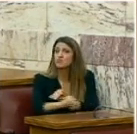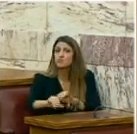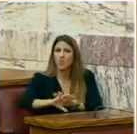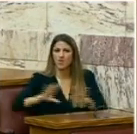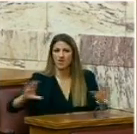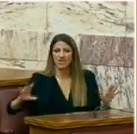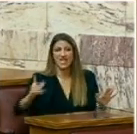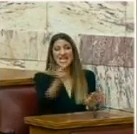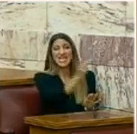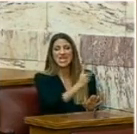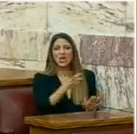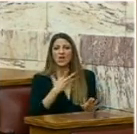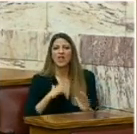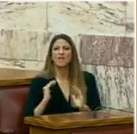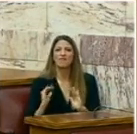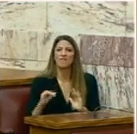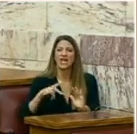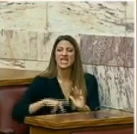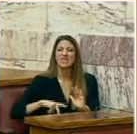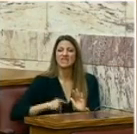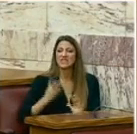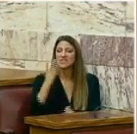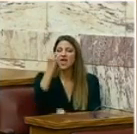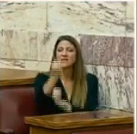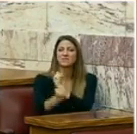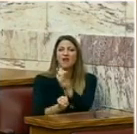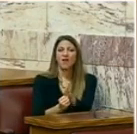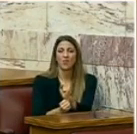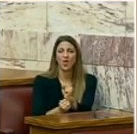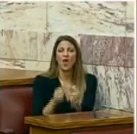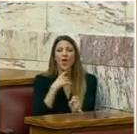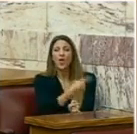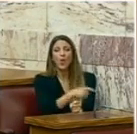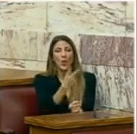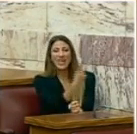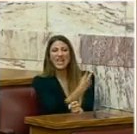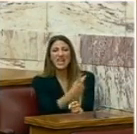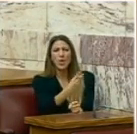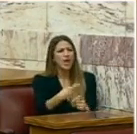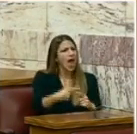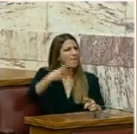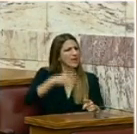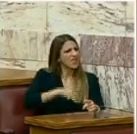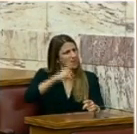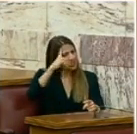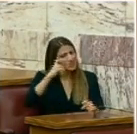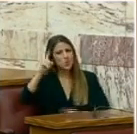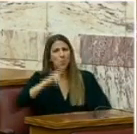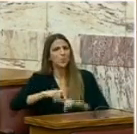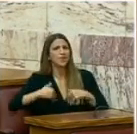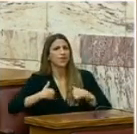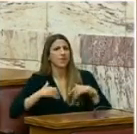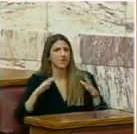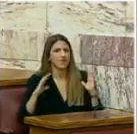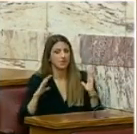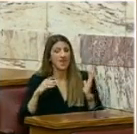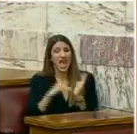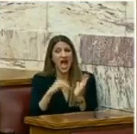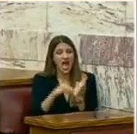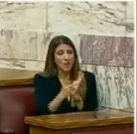χώρα. Ακριβώς γιατί έχει καταλάβει ότι δεν είμαστε το ίδιο. Και ακριβώς γιατί έχει καταλάβει ότι αυτοί που καραδοκούν